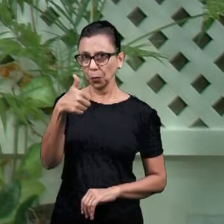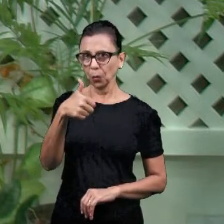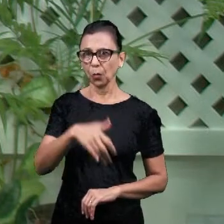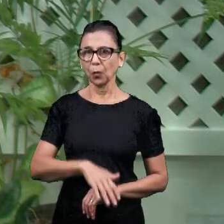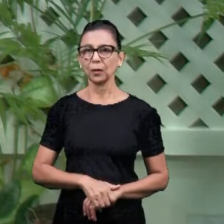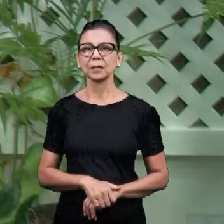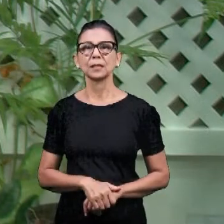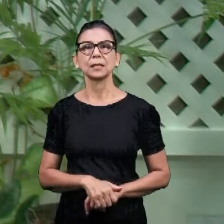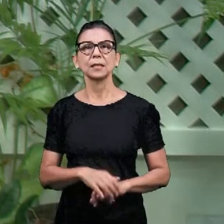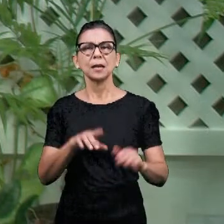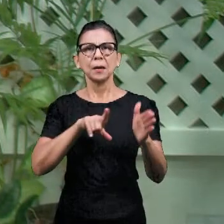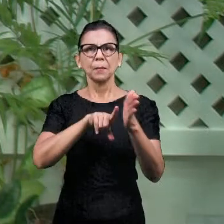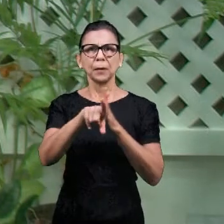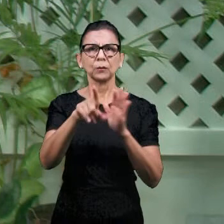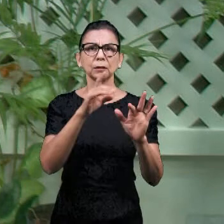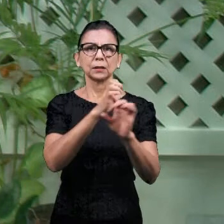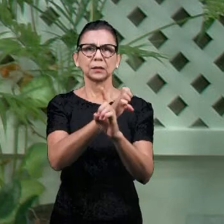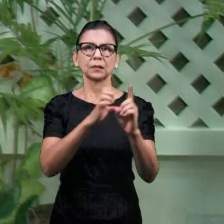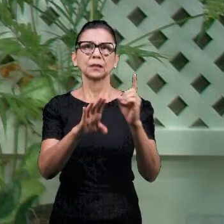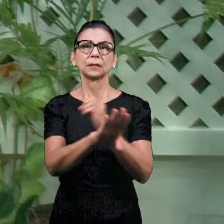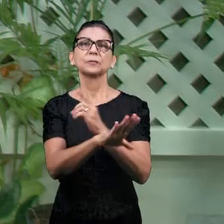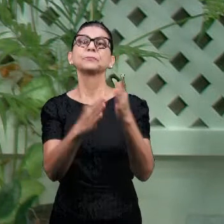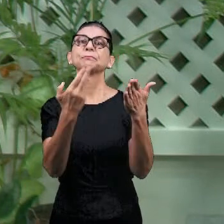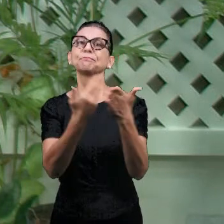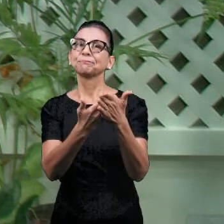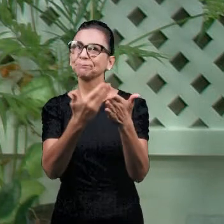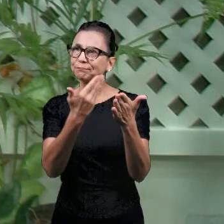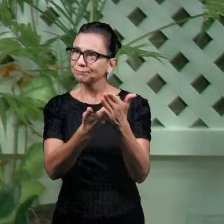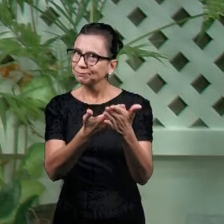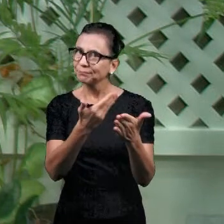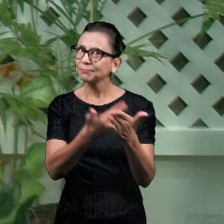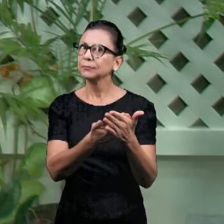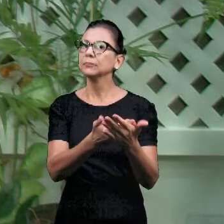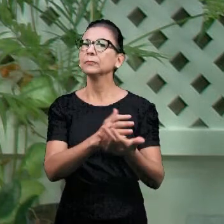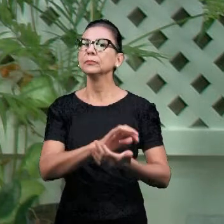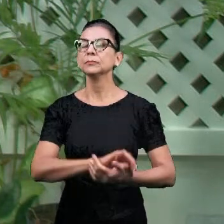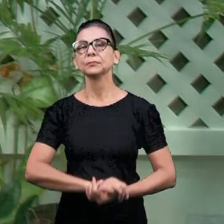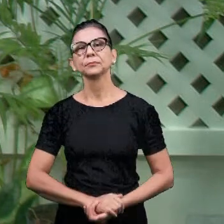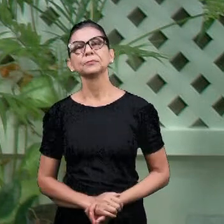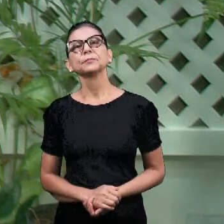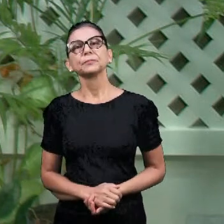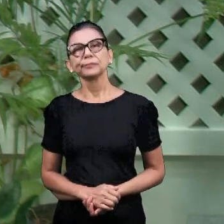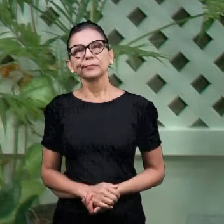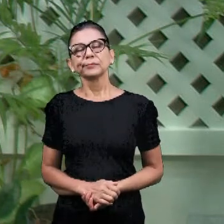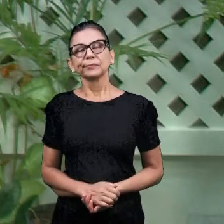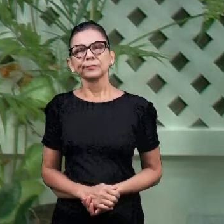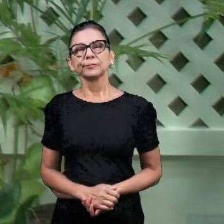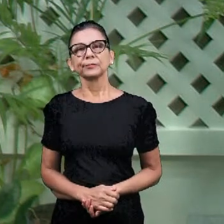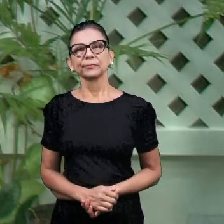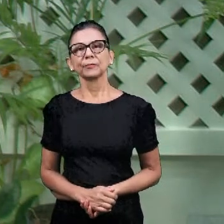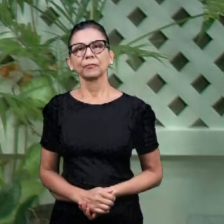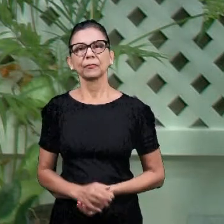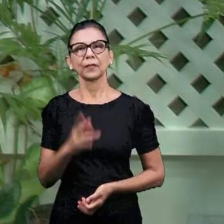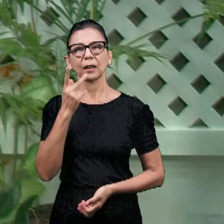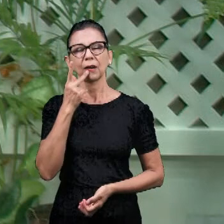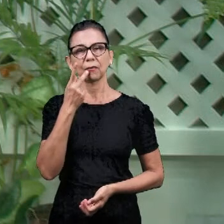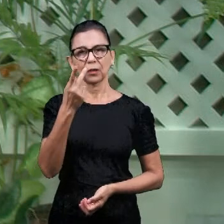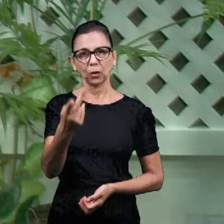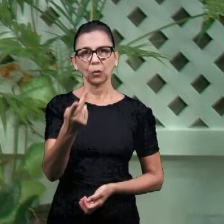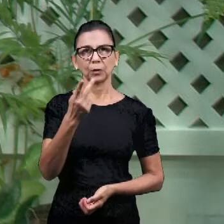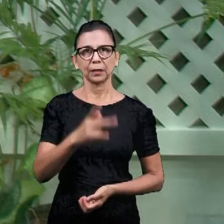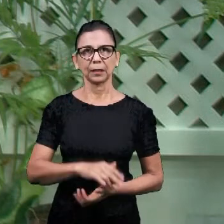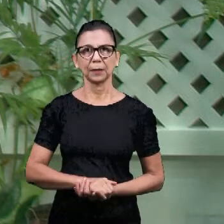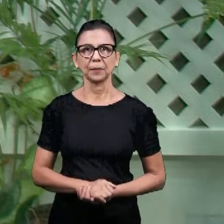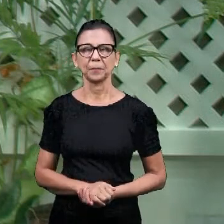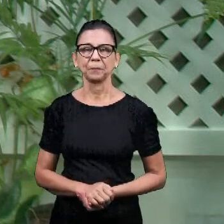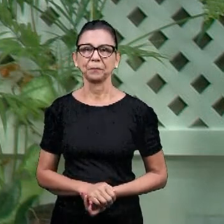fille. On a étudié les questions de l'école biblique et elle a dit le suivant, qu'elle allait faire les activités de